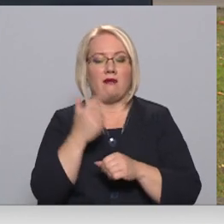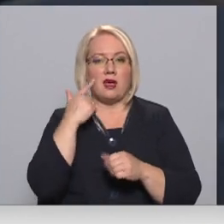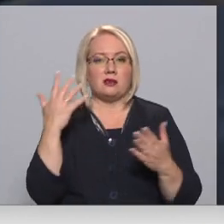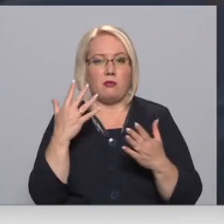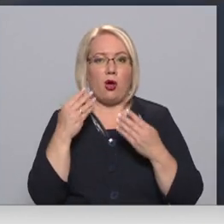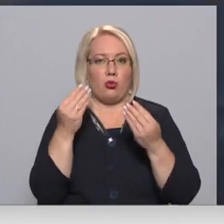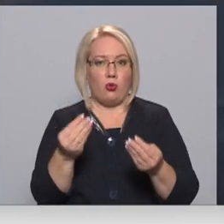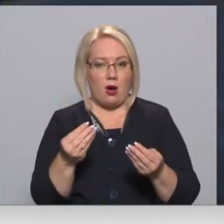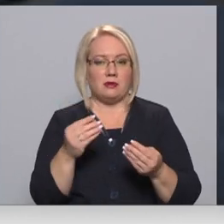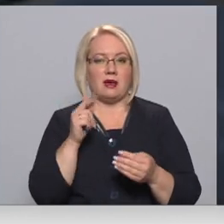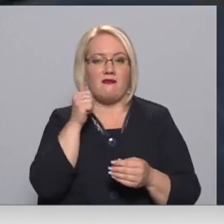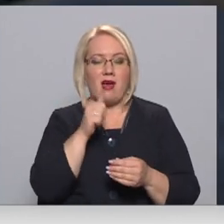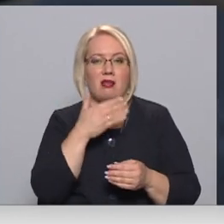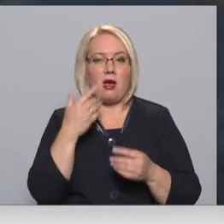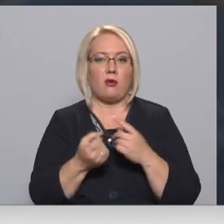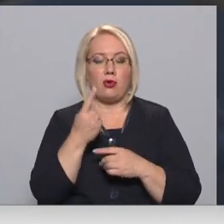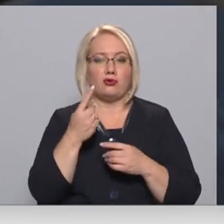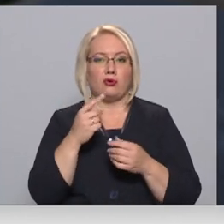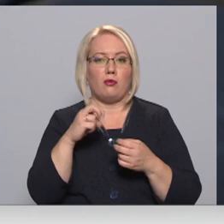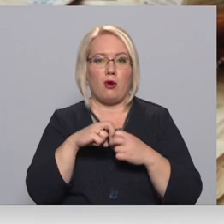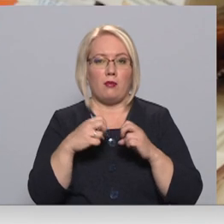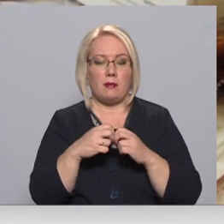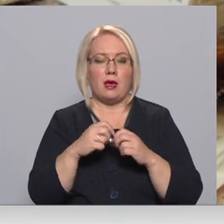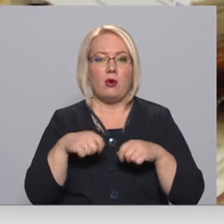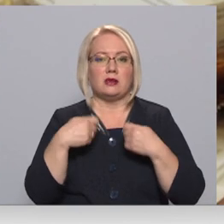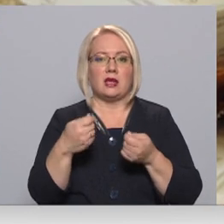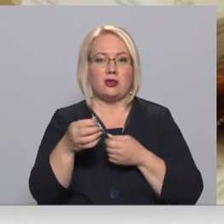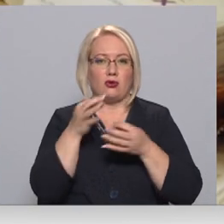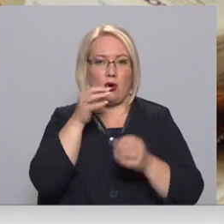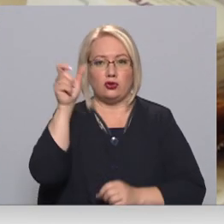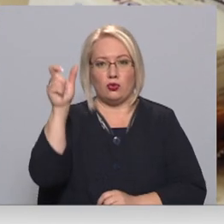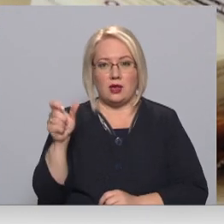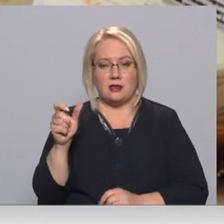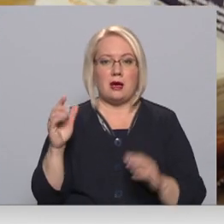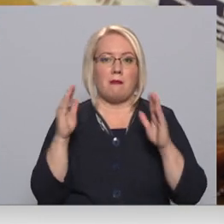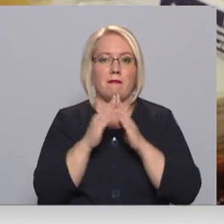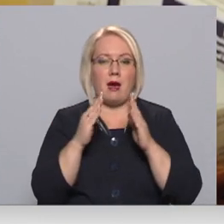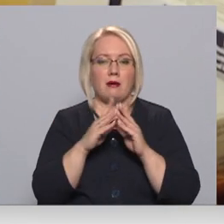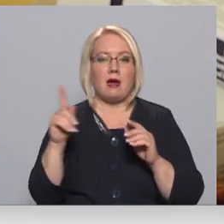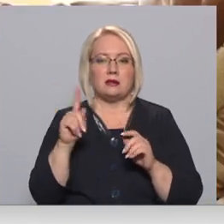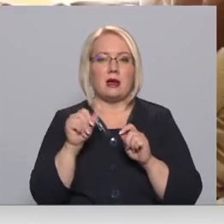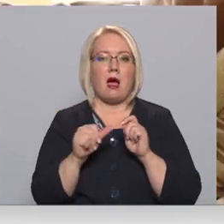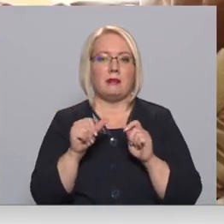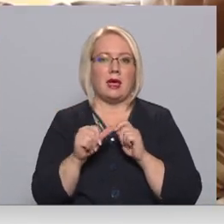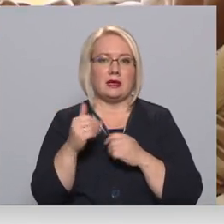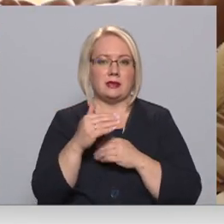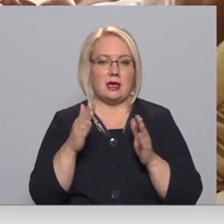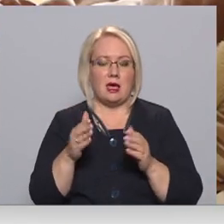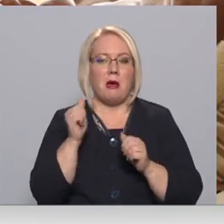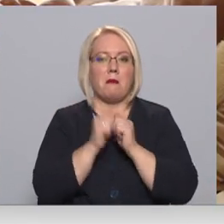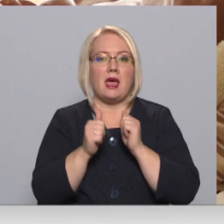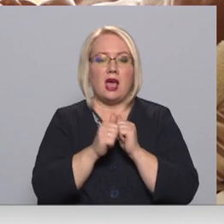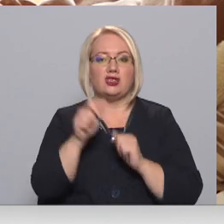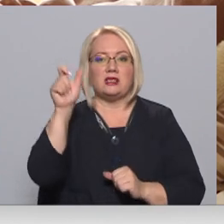pirms vēl radušās problēmas sniedz konsultants Andris Reinfelds, ir pārliecināties, ka mājās ir aptieciņa. Bieži cilvēkiem mājās neesot